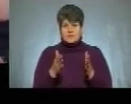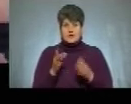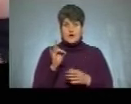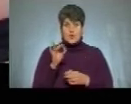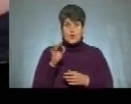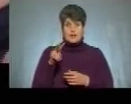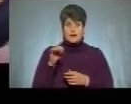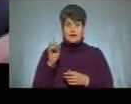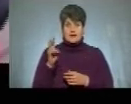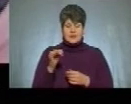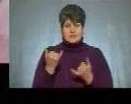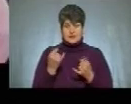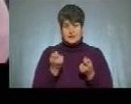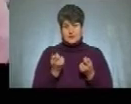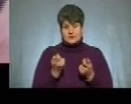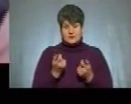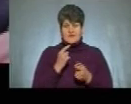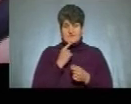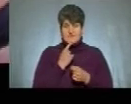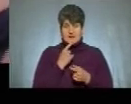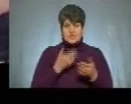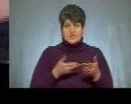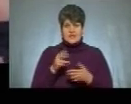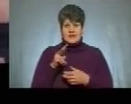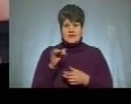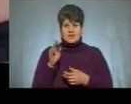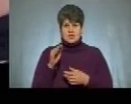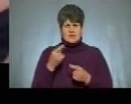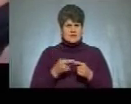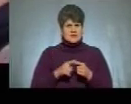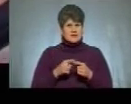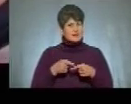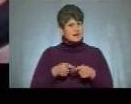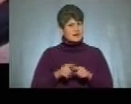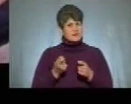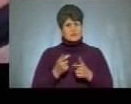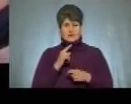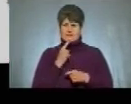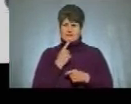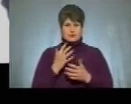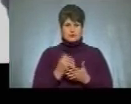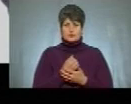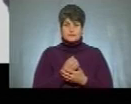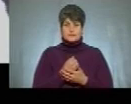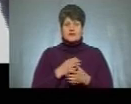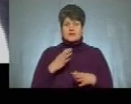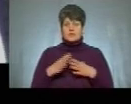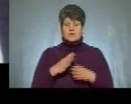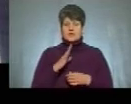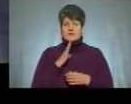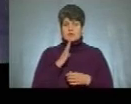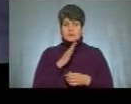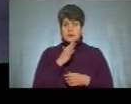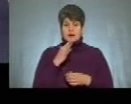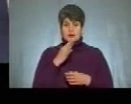роликів, а зараз трохи важче їздити на лижах. Ця техніка трохи мені важка деколи вдається. Тренує дівчат багаторазовий